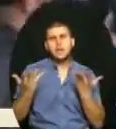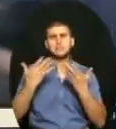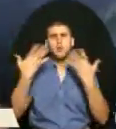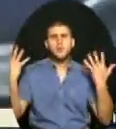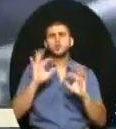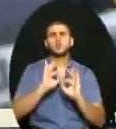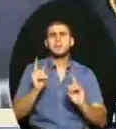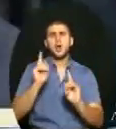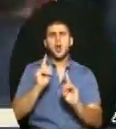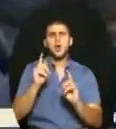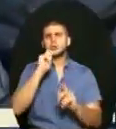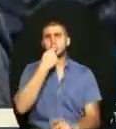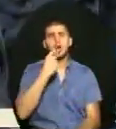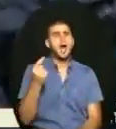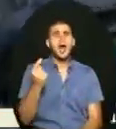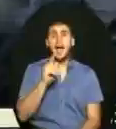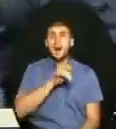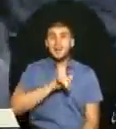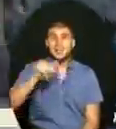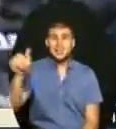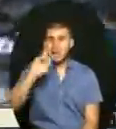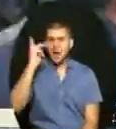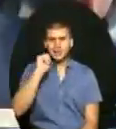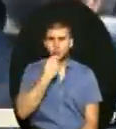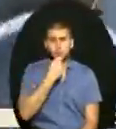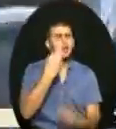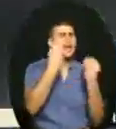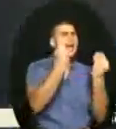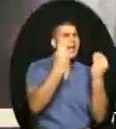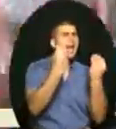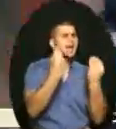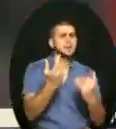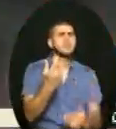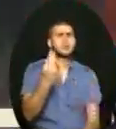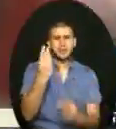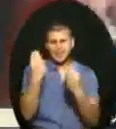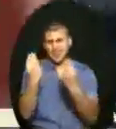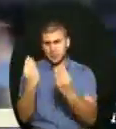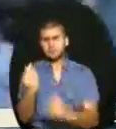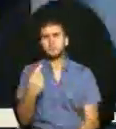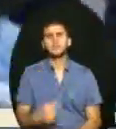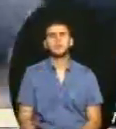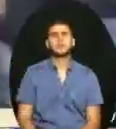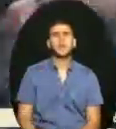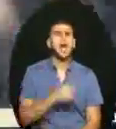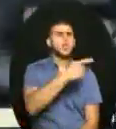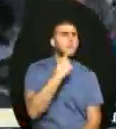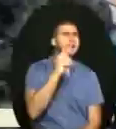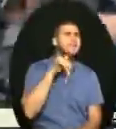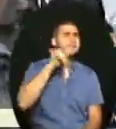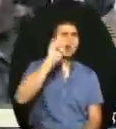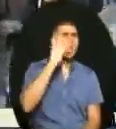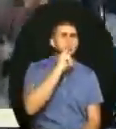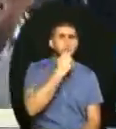ושום דבר לא סוד. לא, לא הנסיעה הייתה סודית. רגע, רגע, רגע. אוקיי. אתה אומר לא הנסיעה